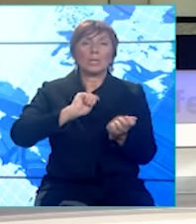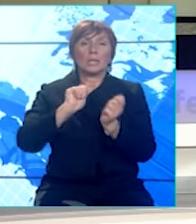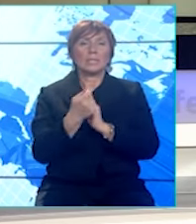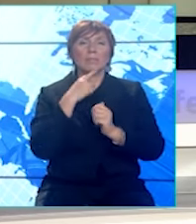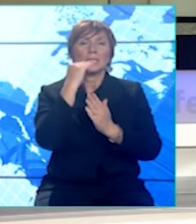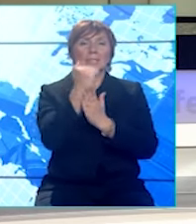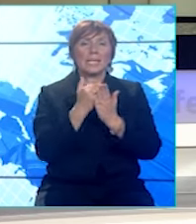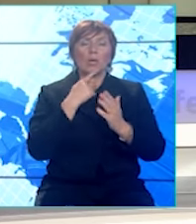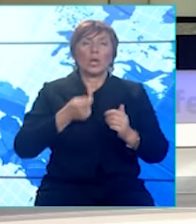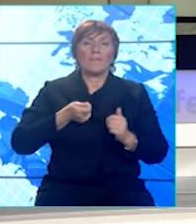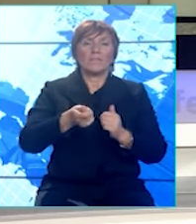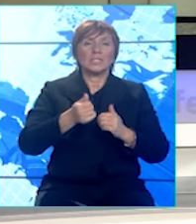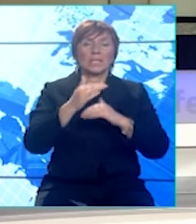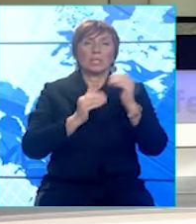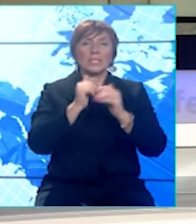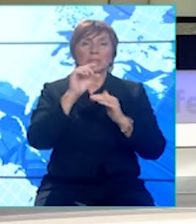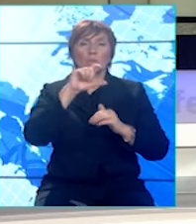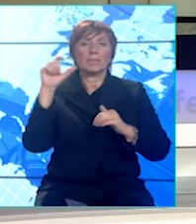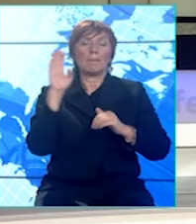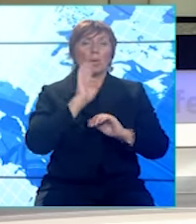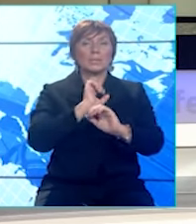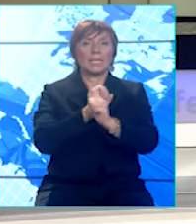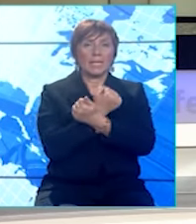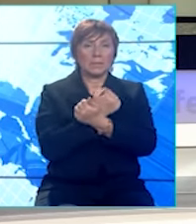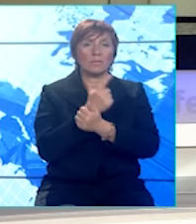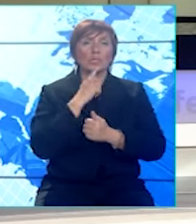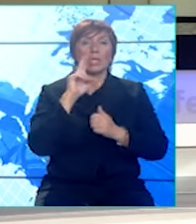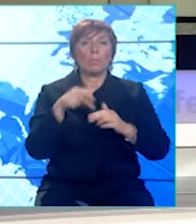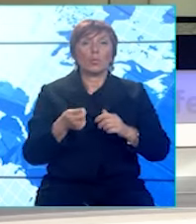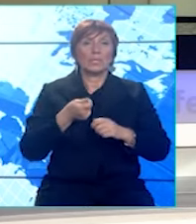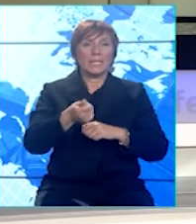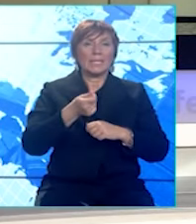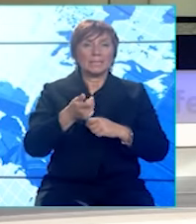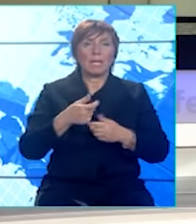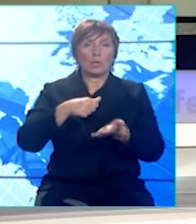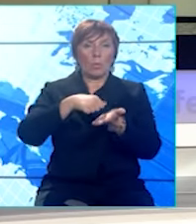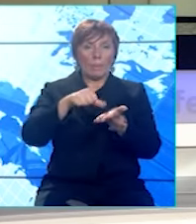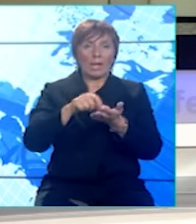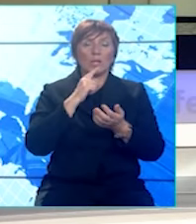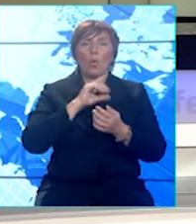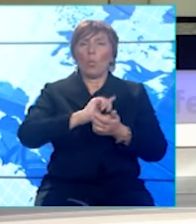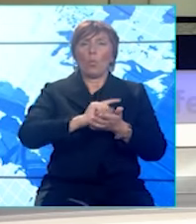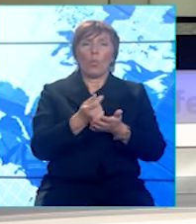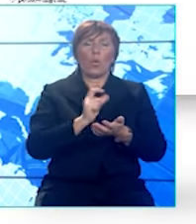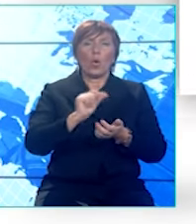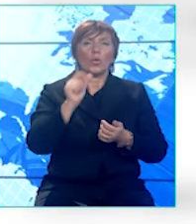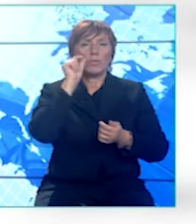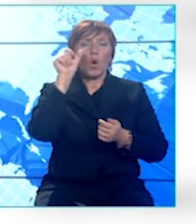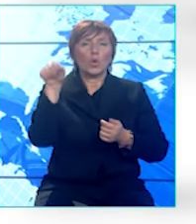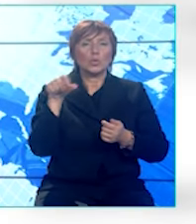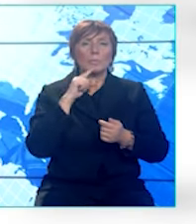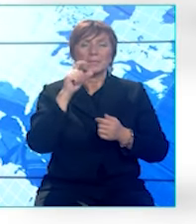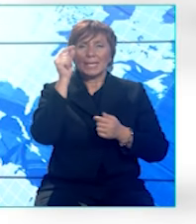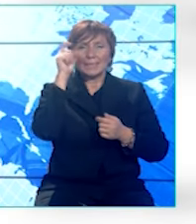izmjena zakona o finansiranju institucija Bosne i Hercegovine, čiji je cilj omogućiti isplatu plate u gotovini osobama sa